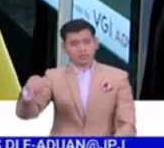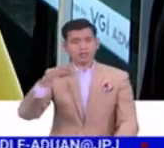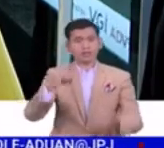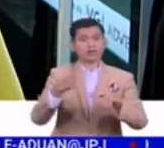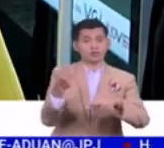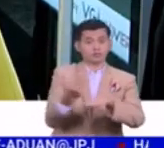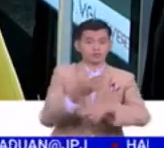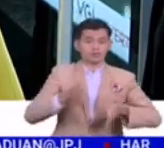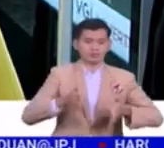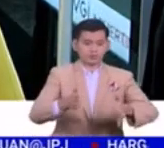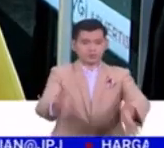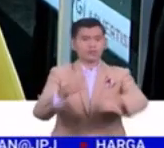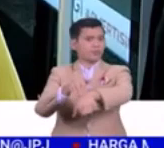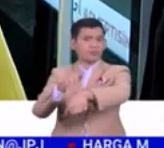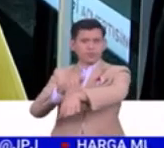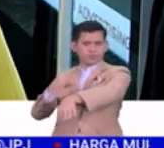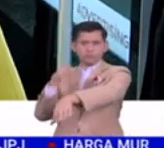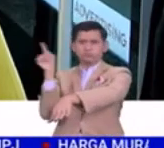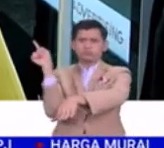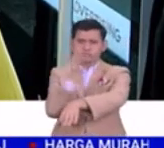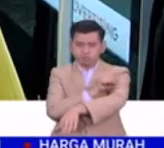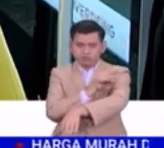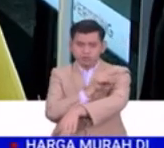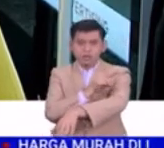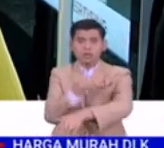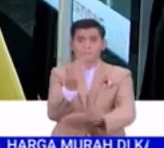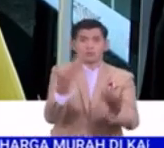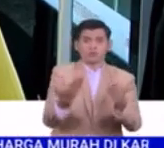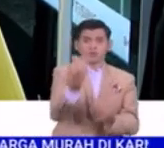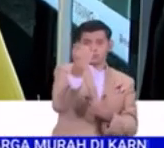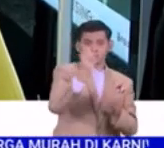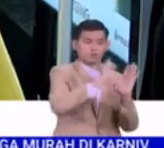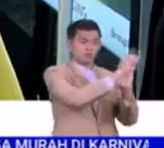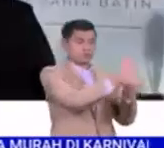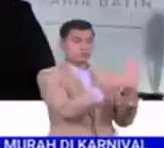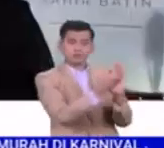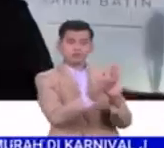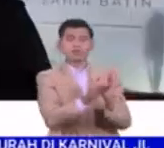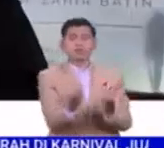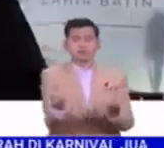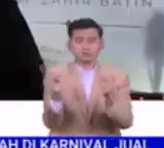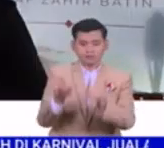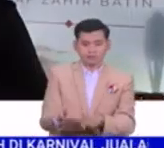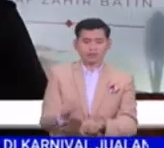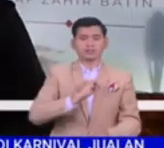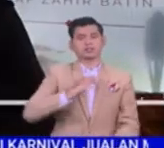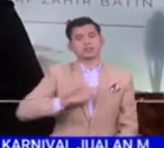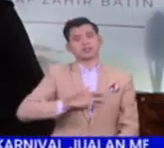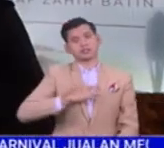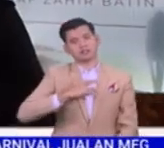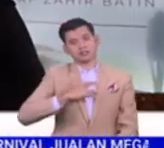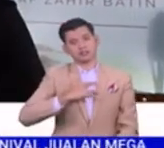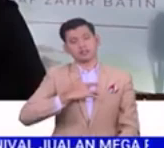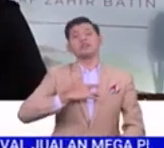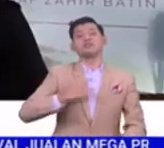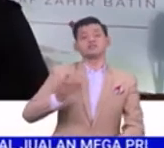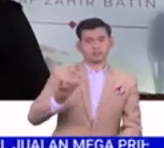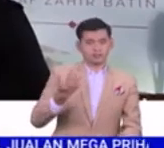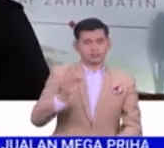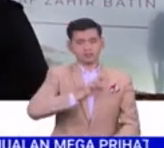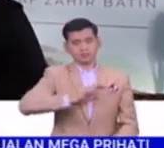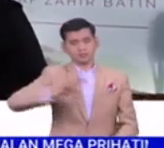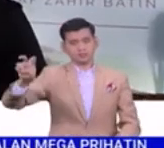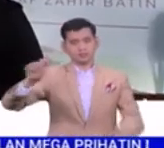mungkin kesesakan dia mungkin luar biasa lah. Mungkin 10 jam paling kurang lah macam itulah. Saya rasa pengangkutan awam terutama